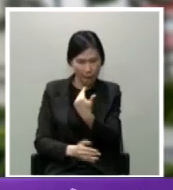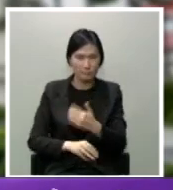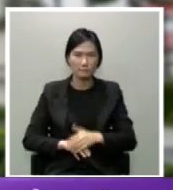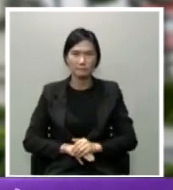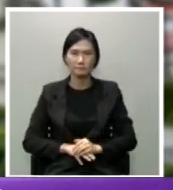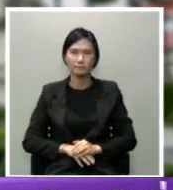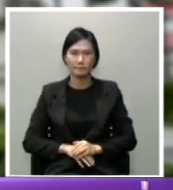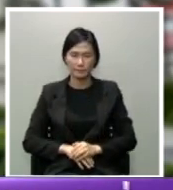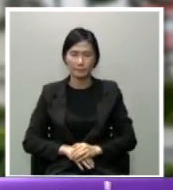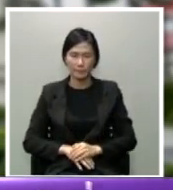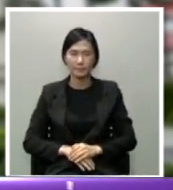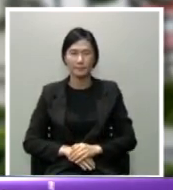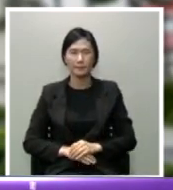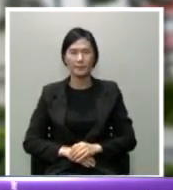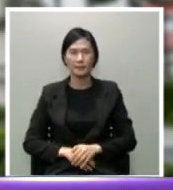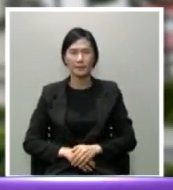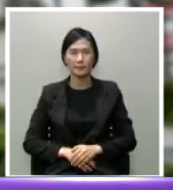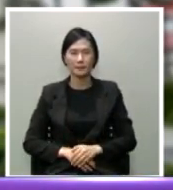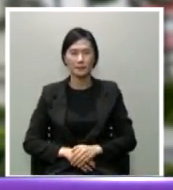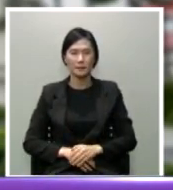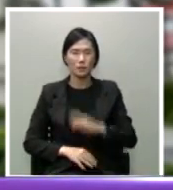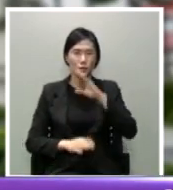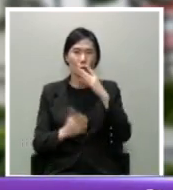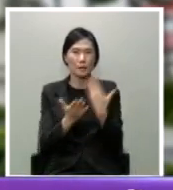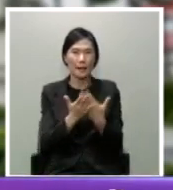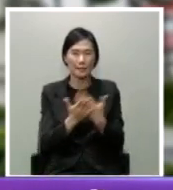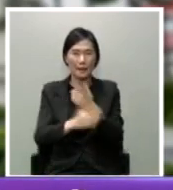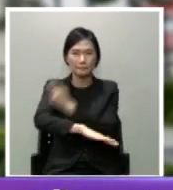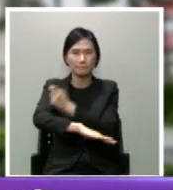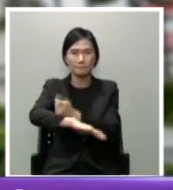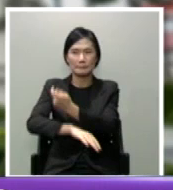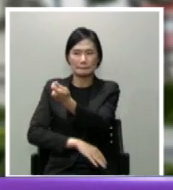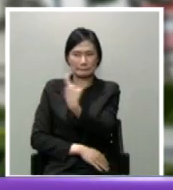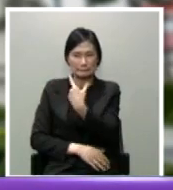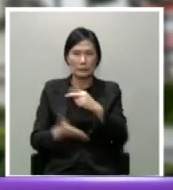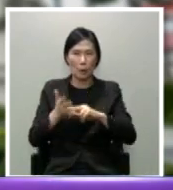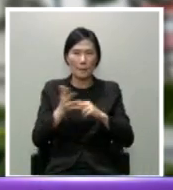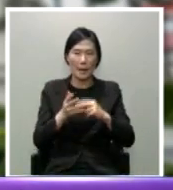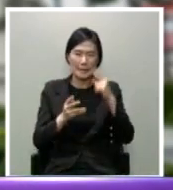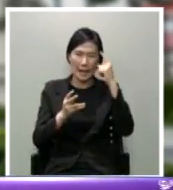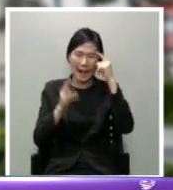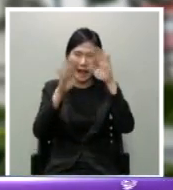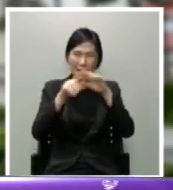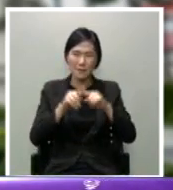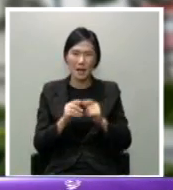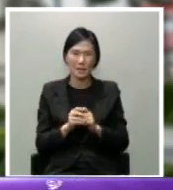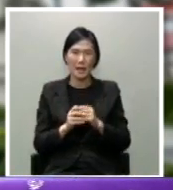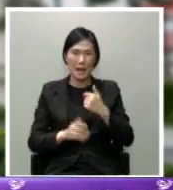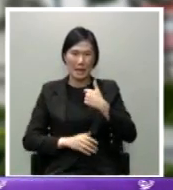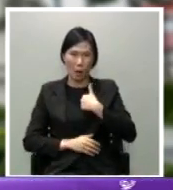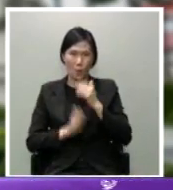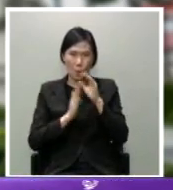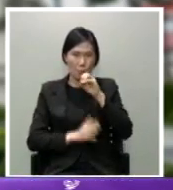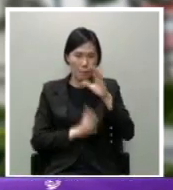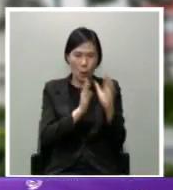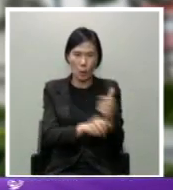ท่านประธานครับการให้เงินตอบแทนคนที่ชี้ช่องในการจับคนอื่นได้เนี่ย